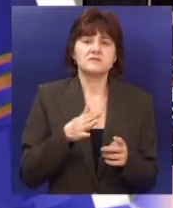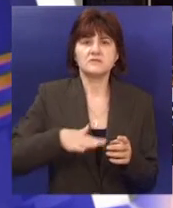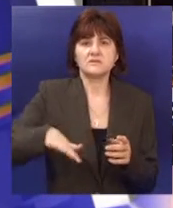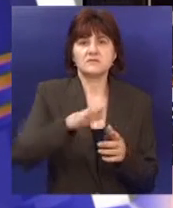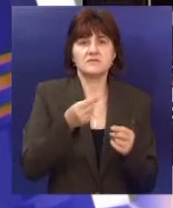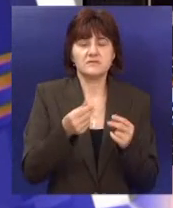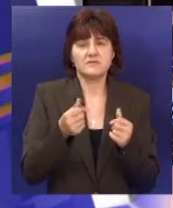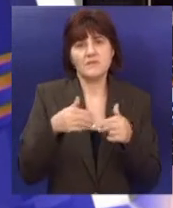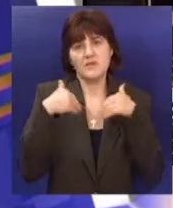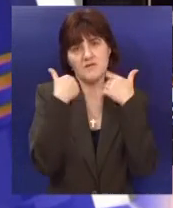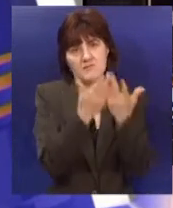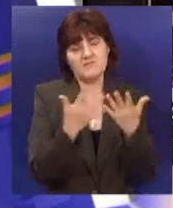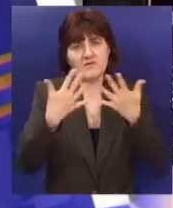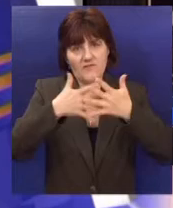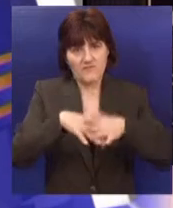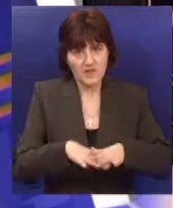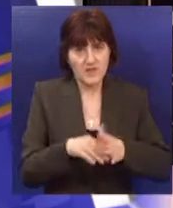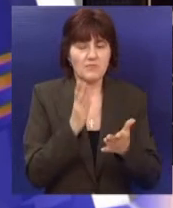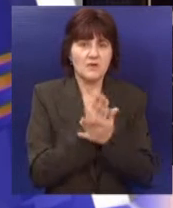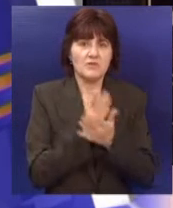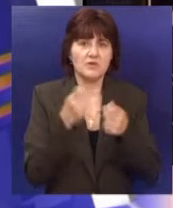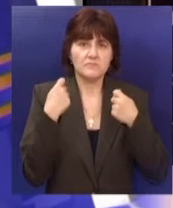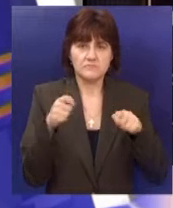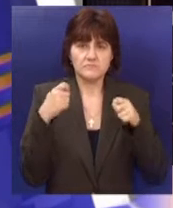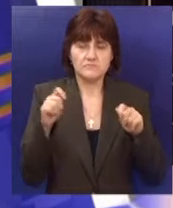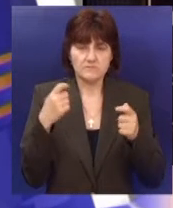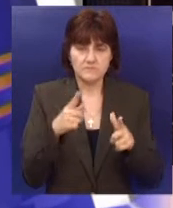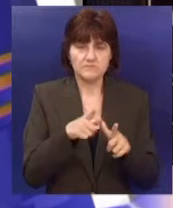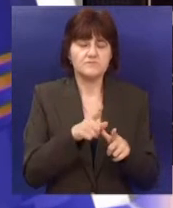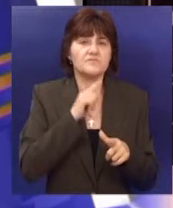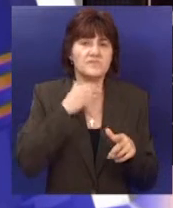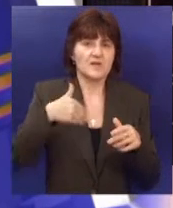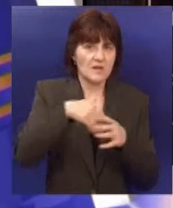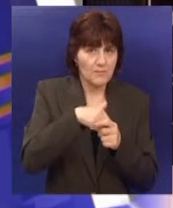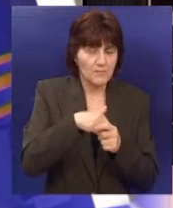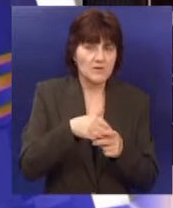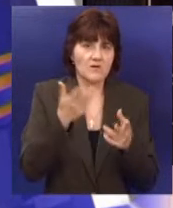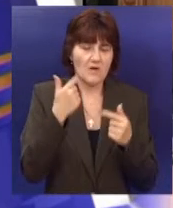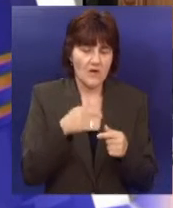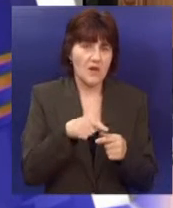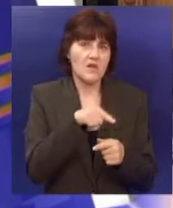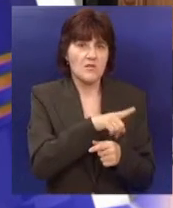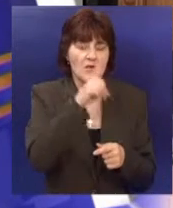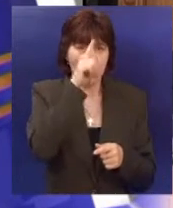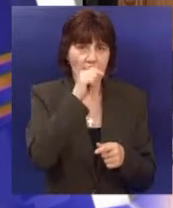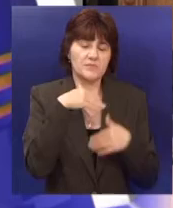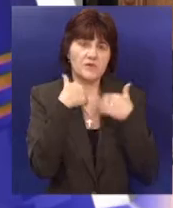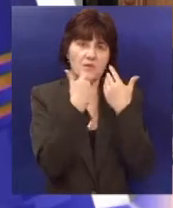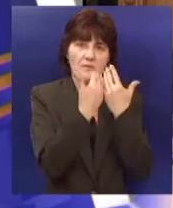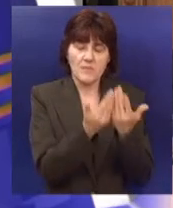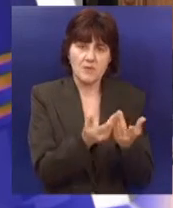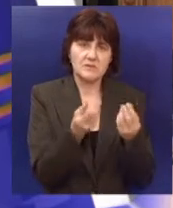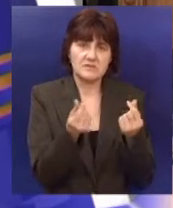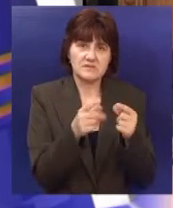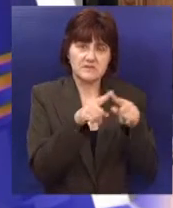zemljišta kompanije Kalcedonija, bez naknade u saglasnosti sa uredbom o uslovima i načinu pod kojim lokalna samouprava može da